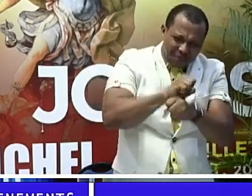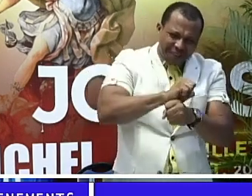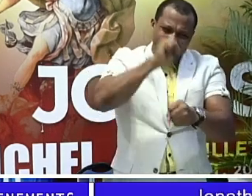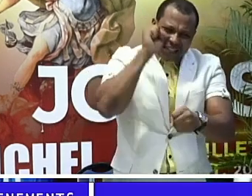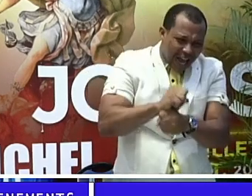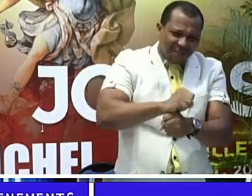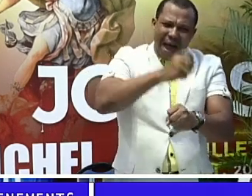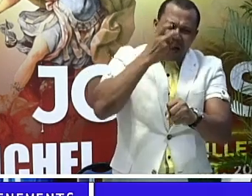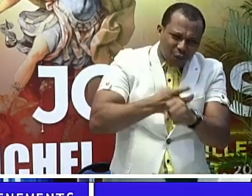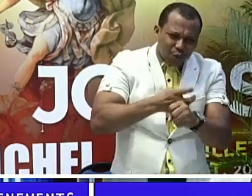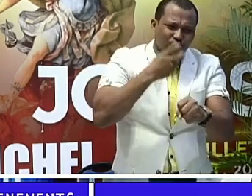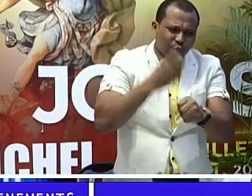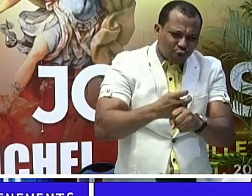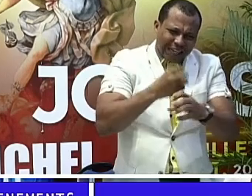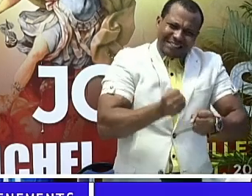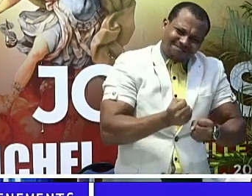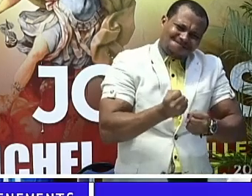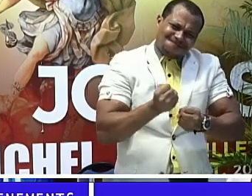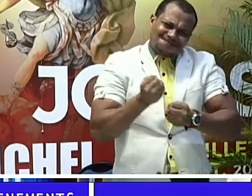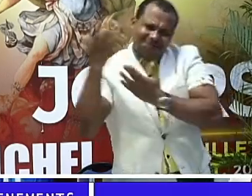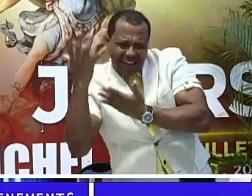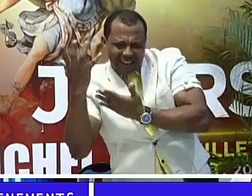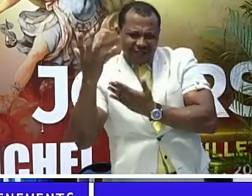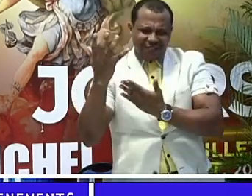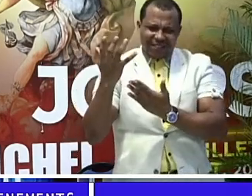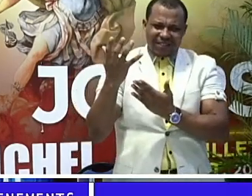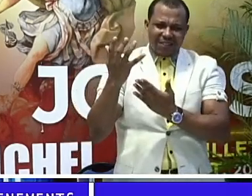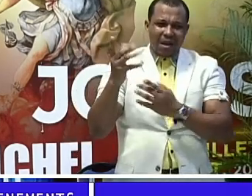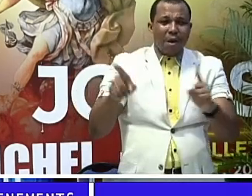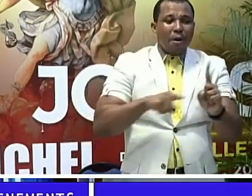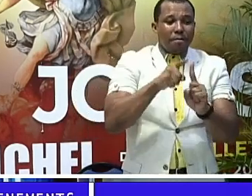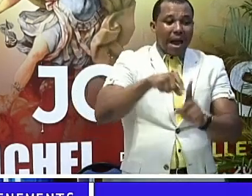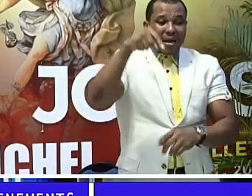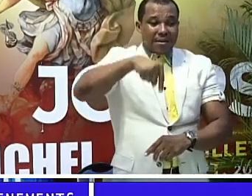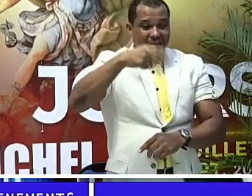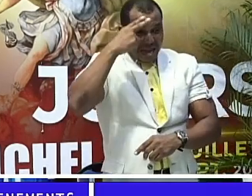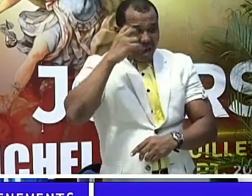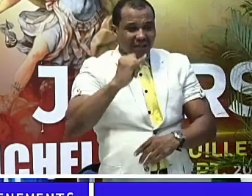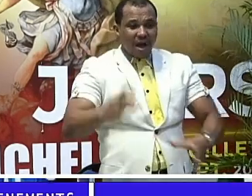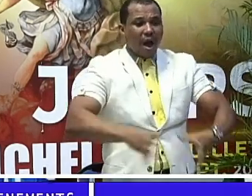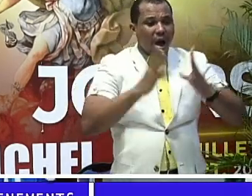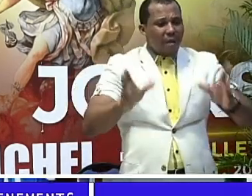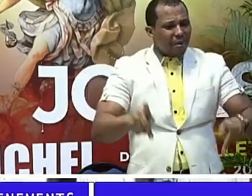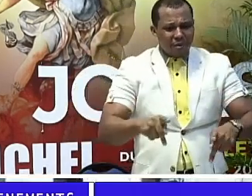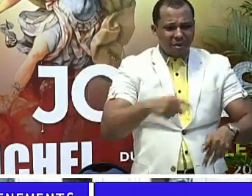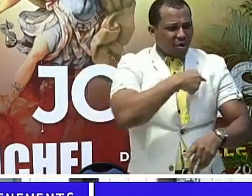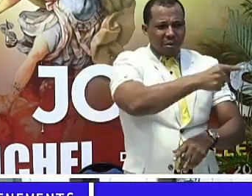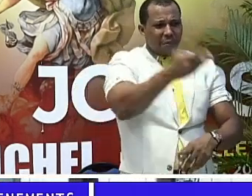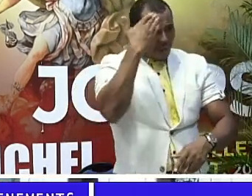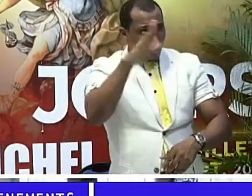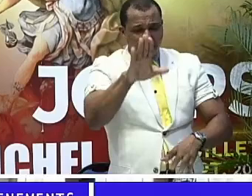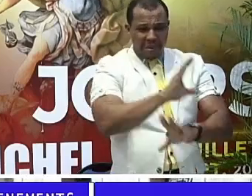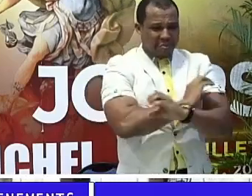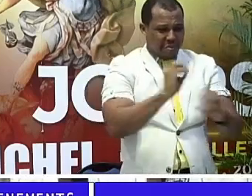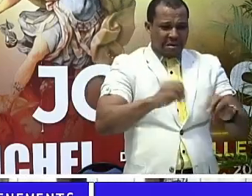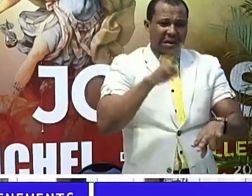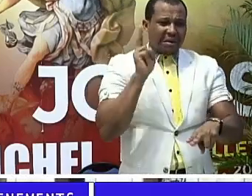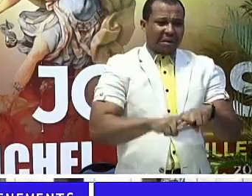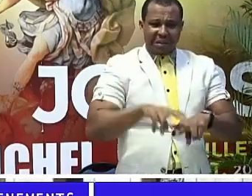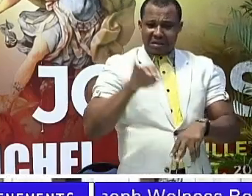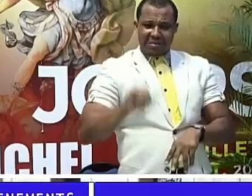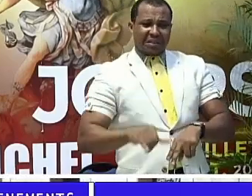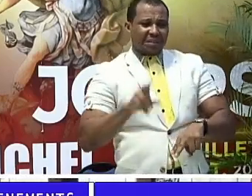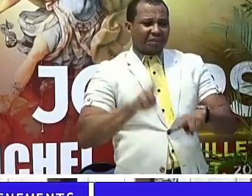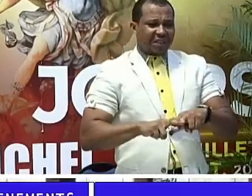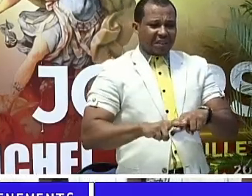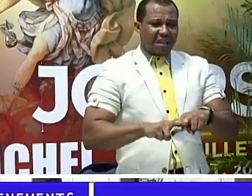ça son sacrifice mais en Haïti en pile nous on pas prendre rien croiser bien nous c'est lunettes Gucci